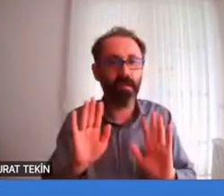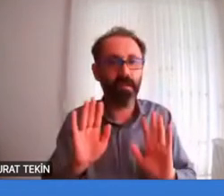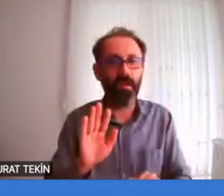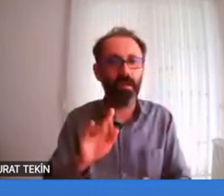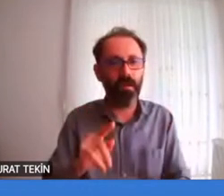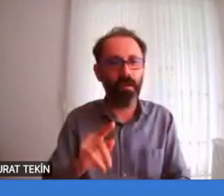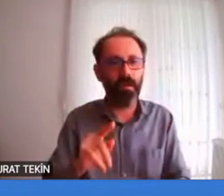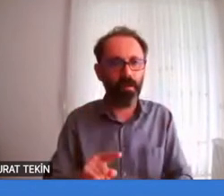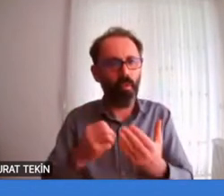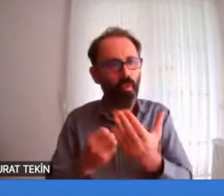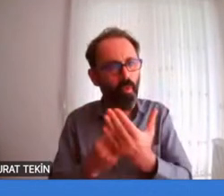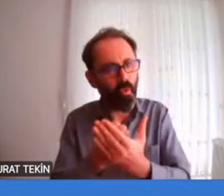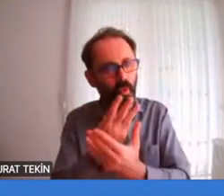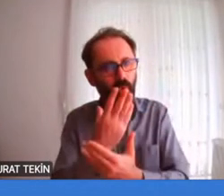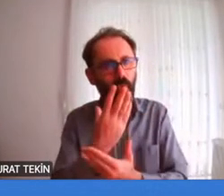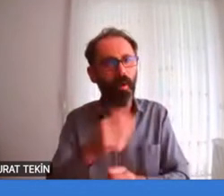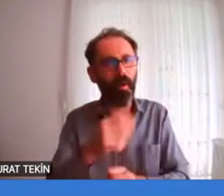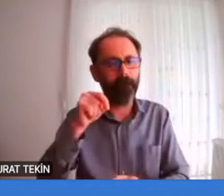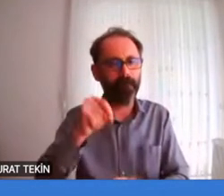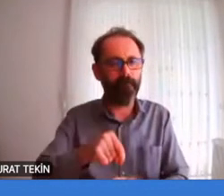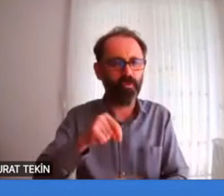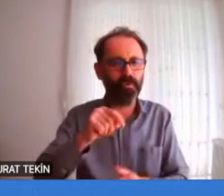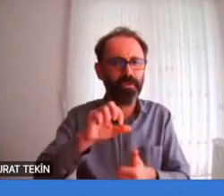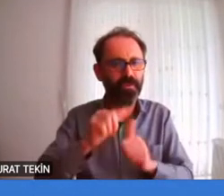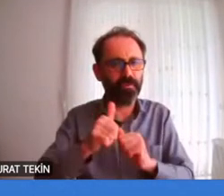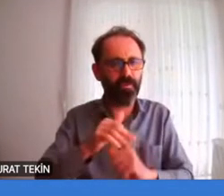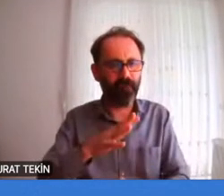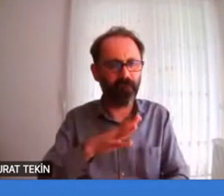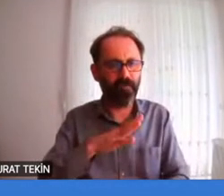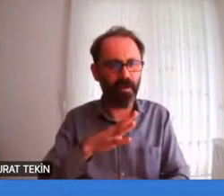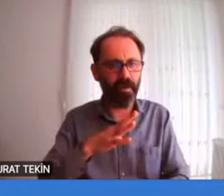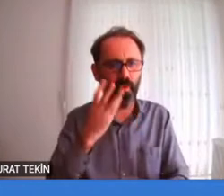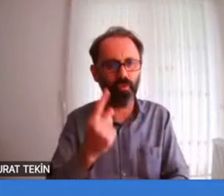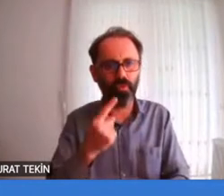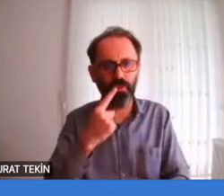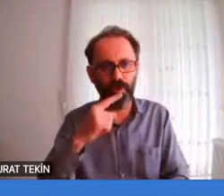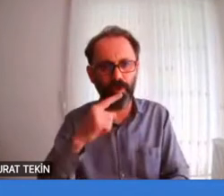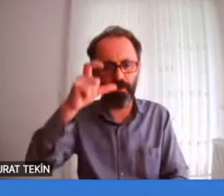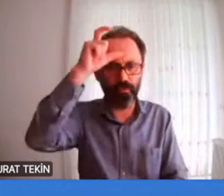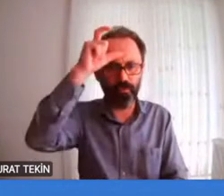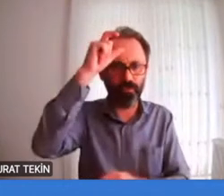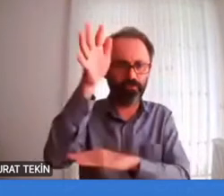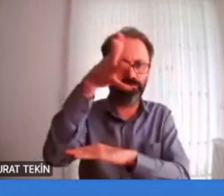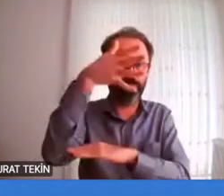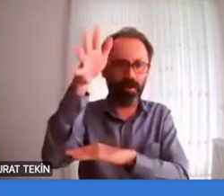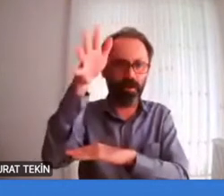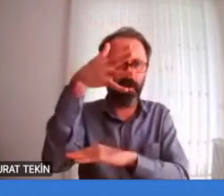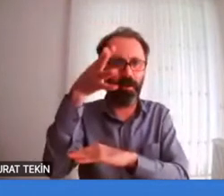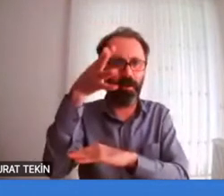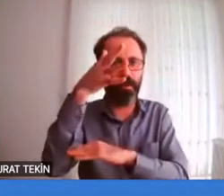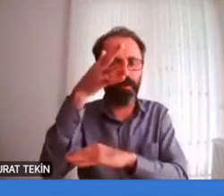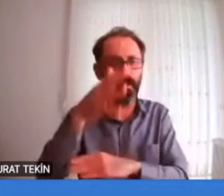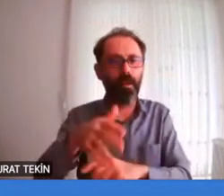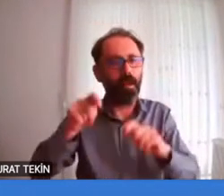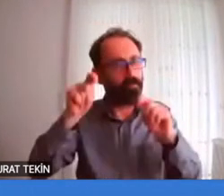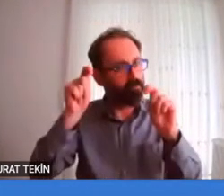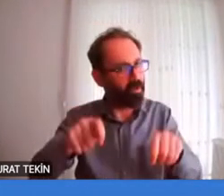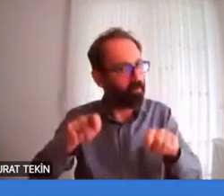buradan bir varlık ortaya koyabilirim. Ben bayrağımı dalgalandırabilirim. Aslında bundan